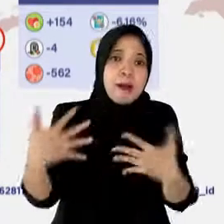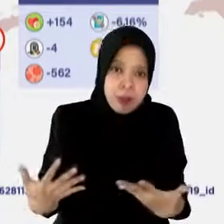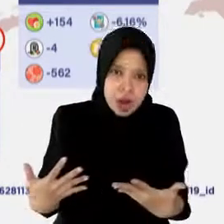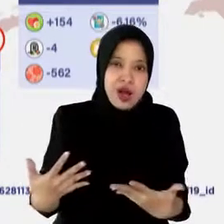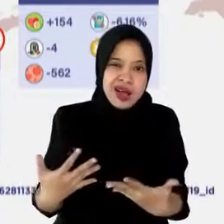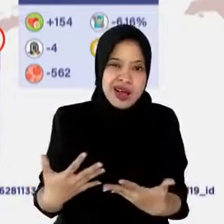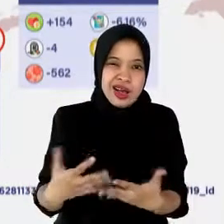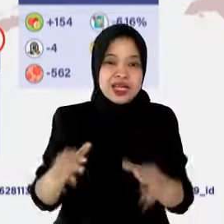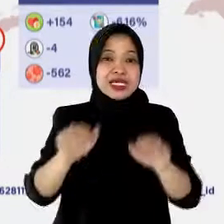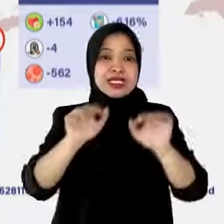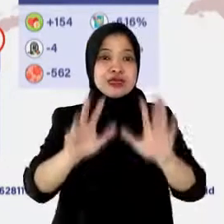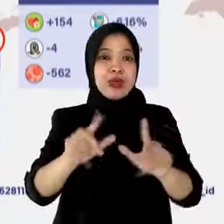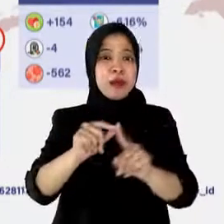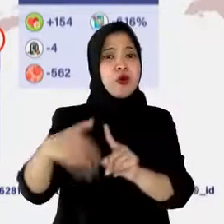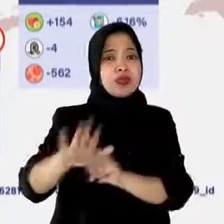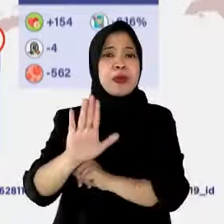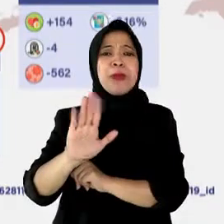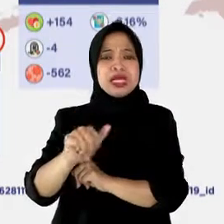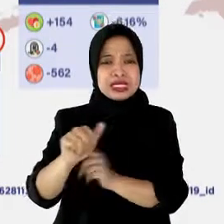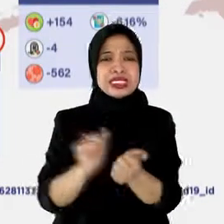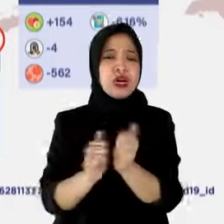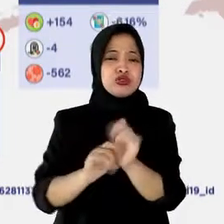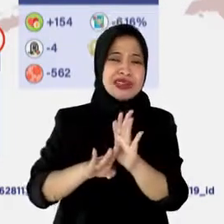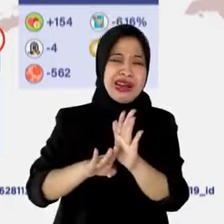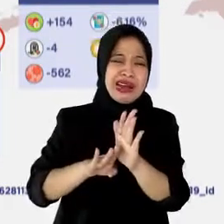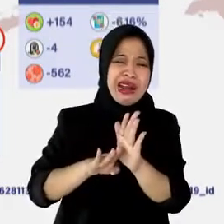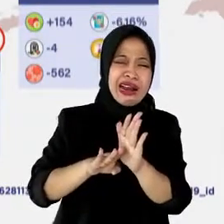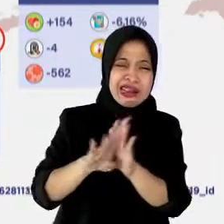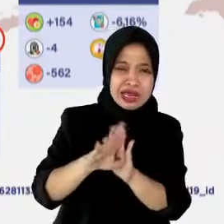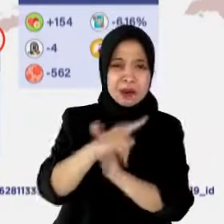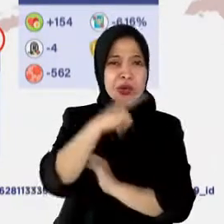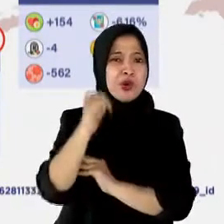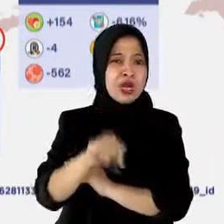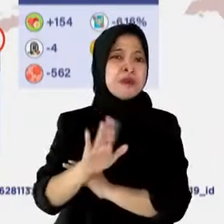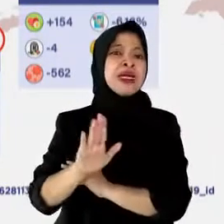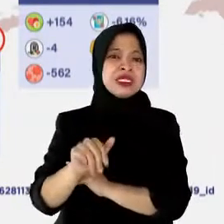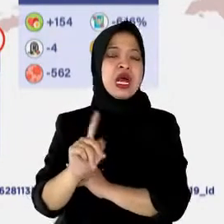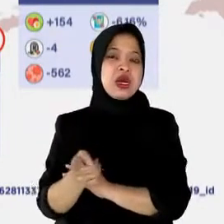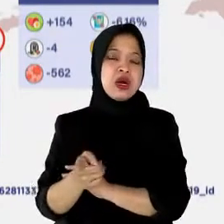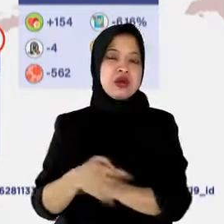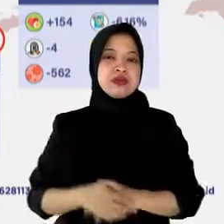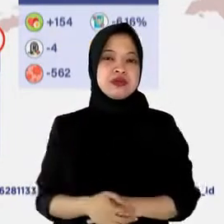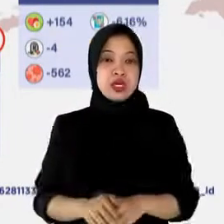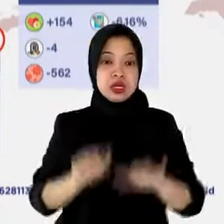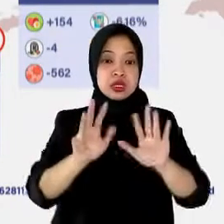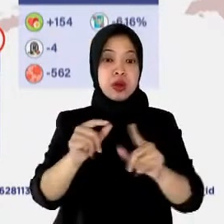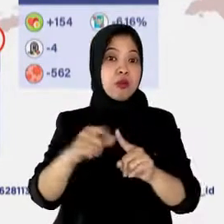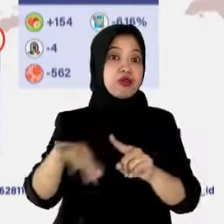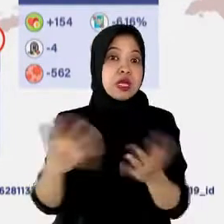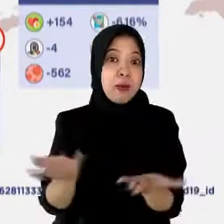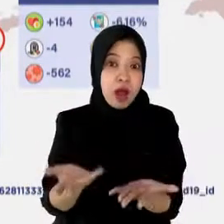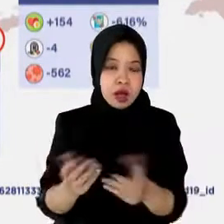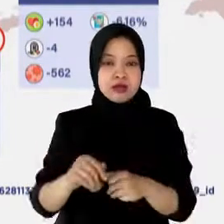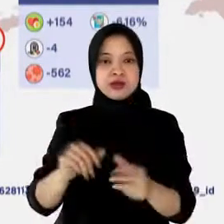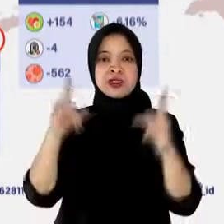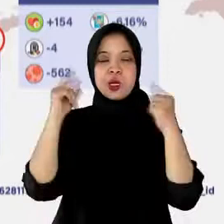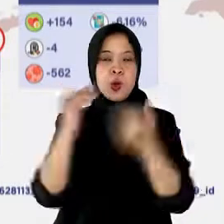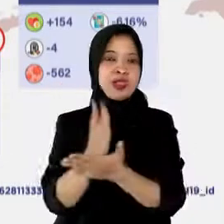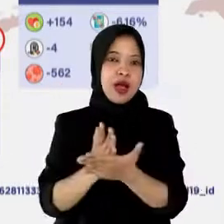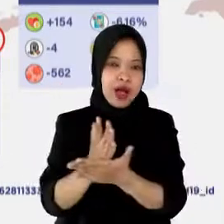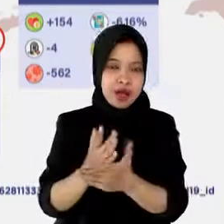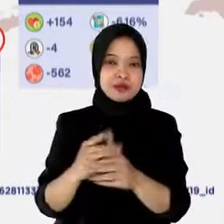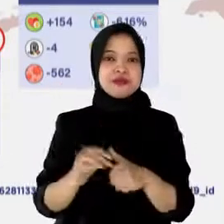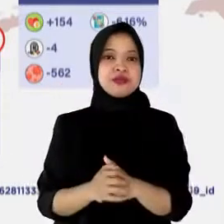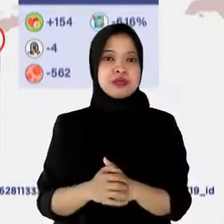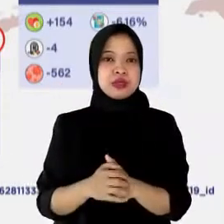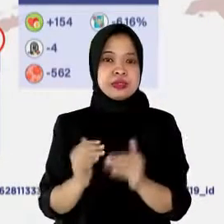masih ada sembilan provinsi yang menunjukkan kenaikan kasus mingguan pada minggu ini Adapun sembilan provinsi itu adalah Jawa Wah